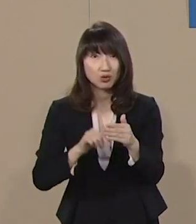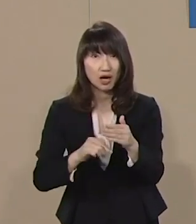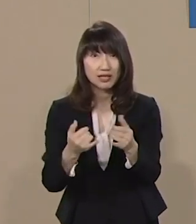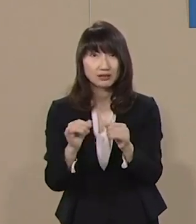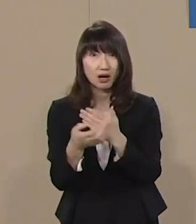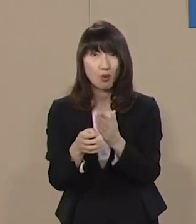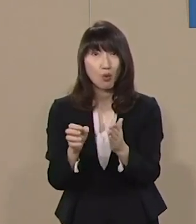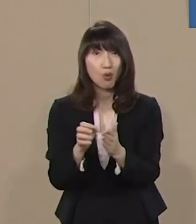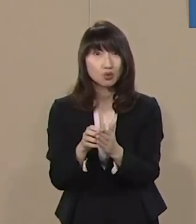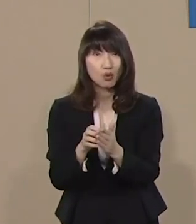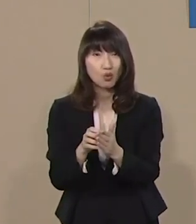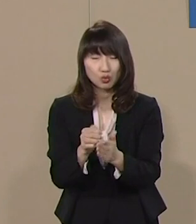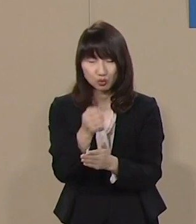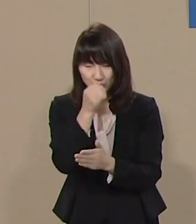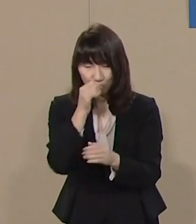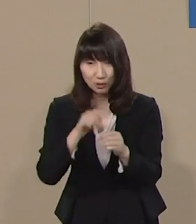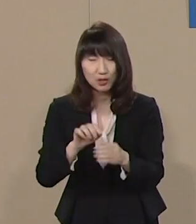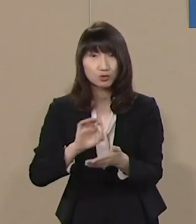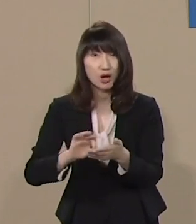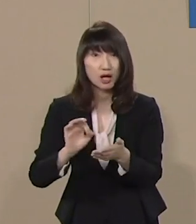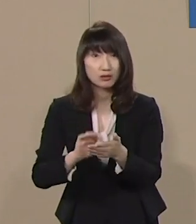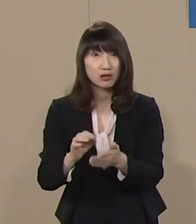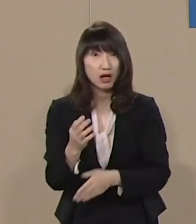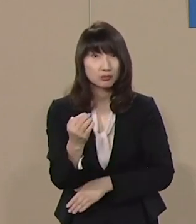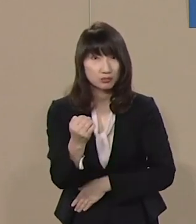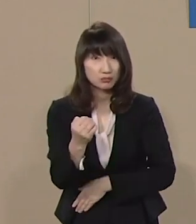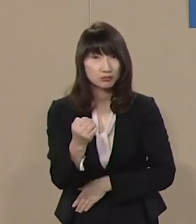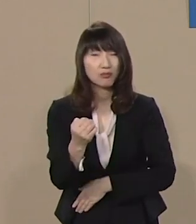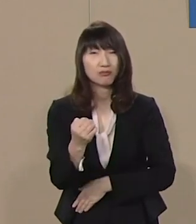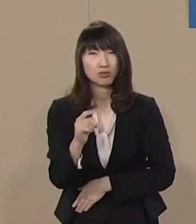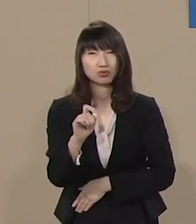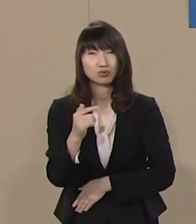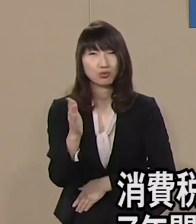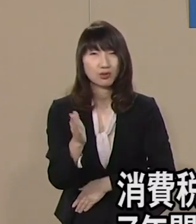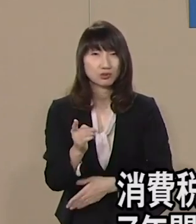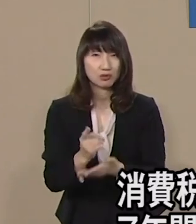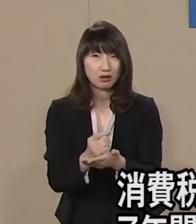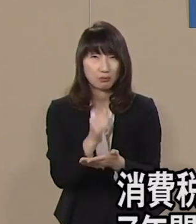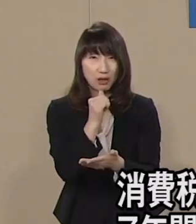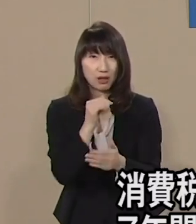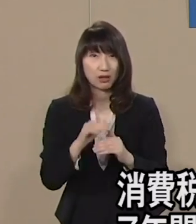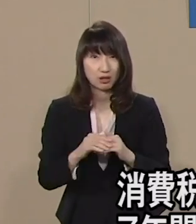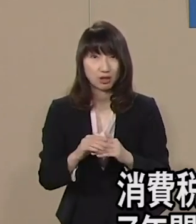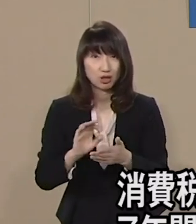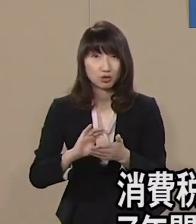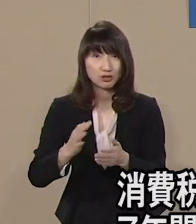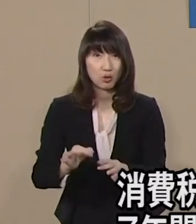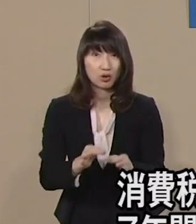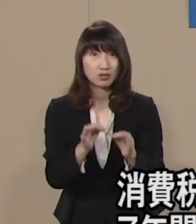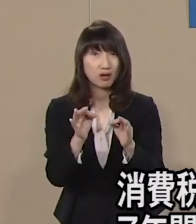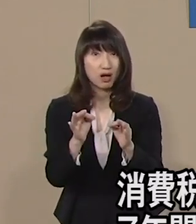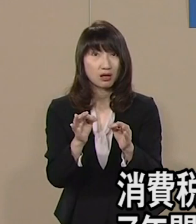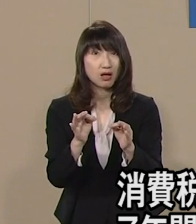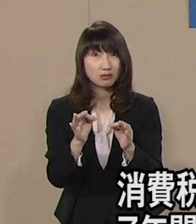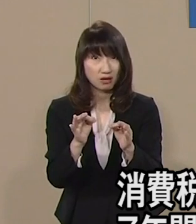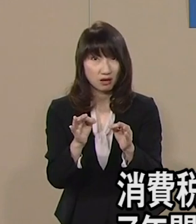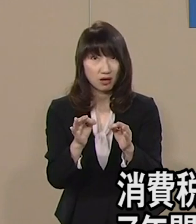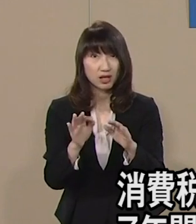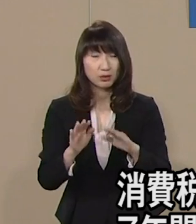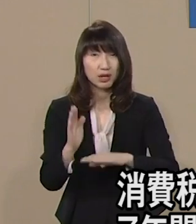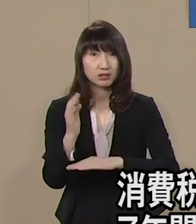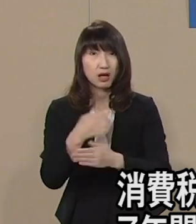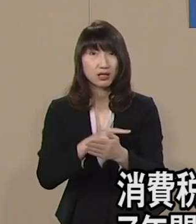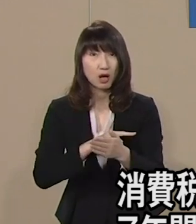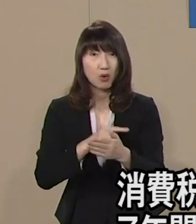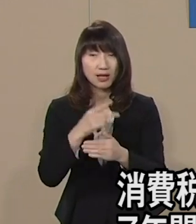社会保超の充実に使われたのはたった16パーの消費税を資源引き上げる一方現政権